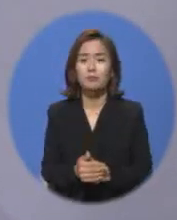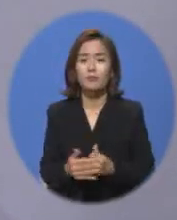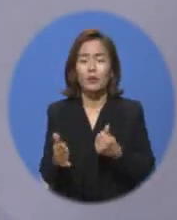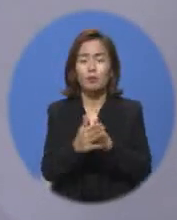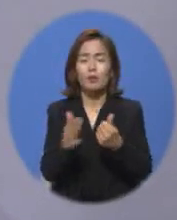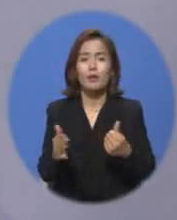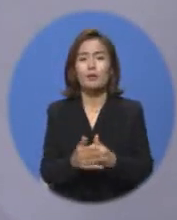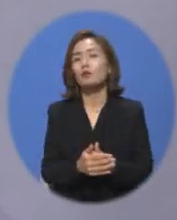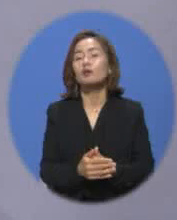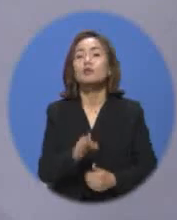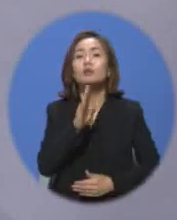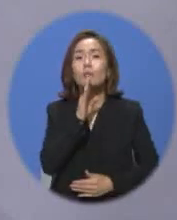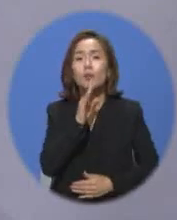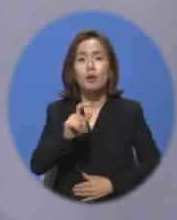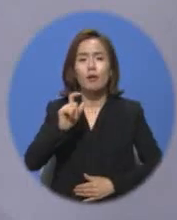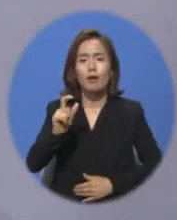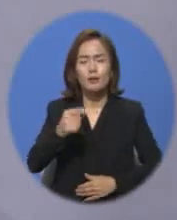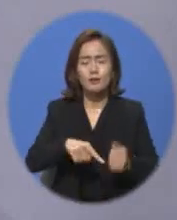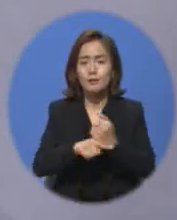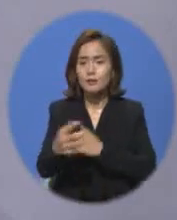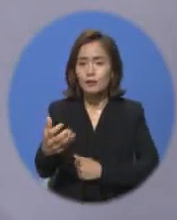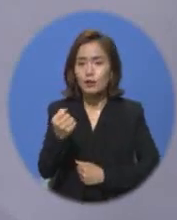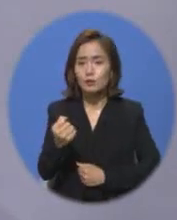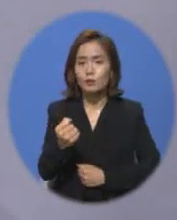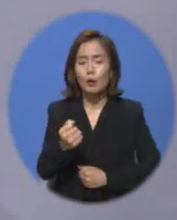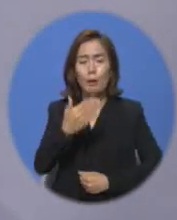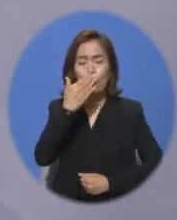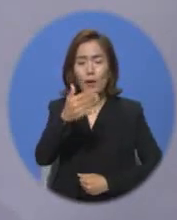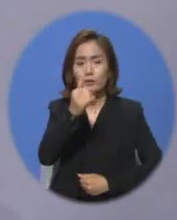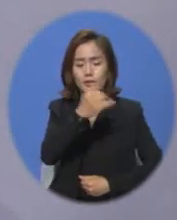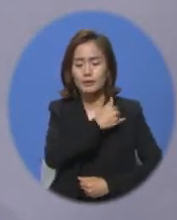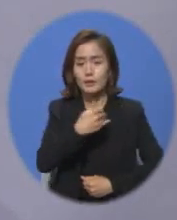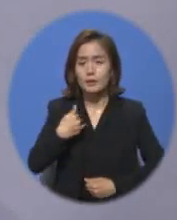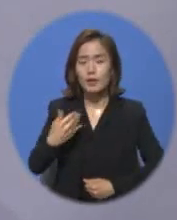요?저는 강한의지와